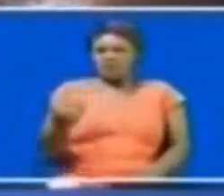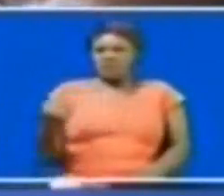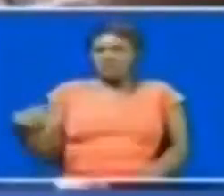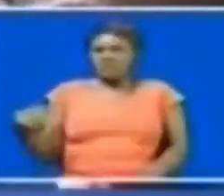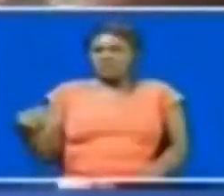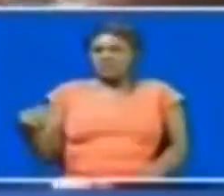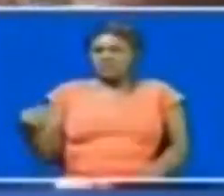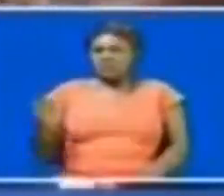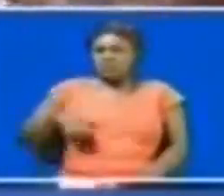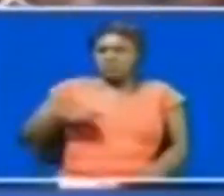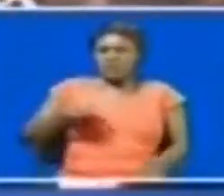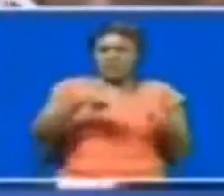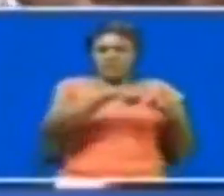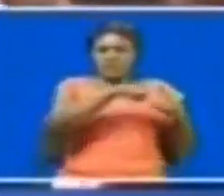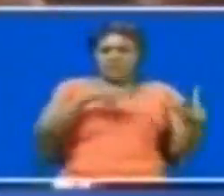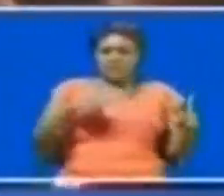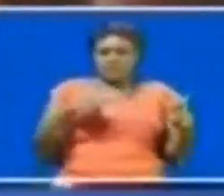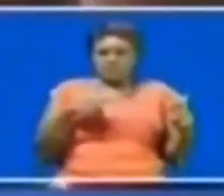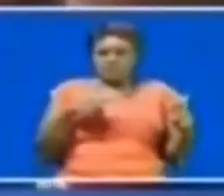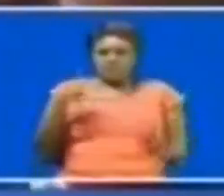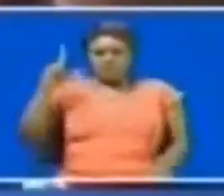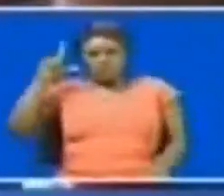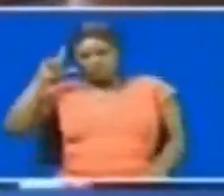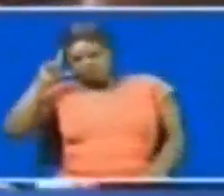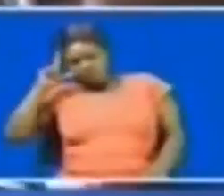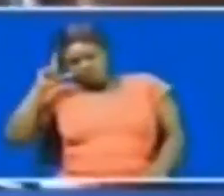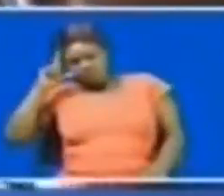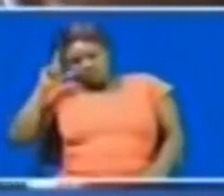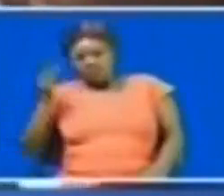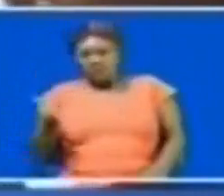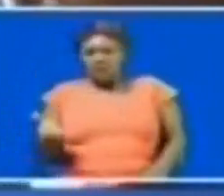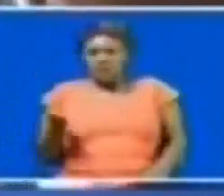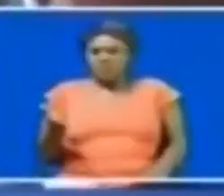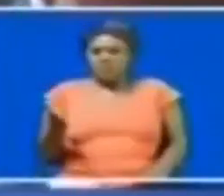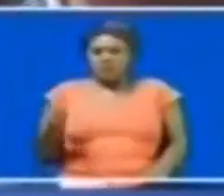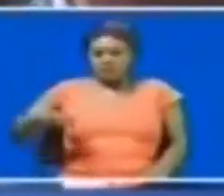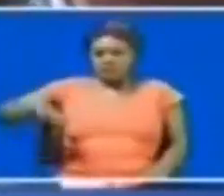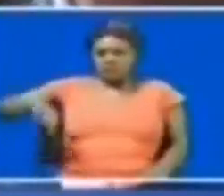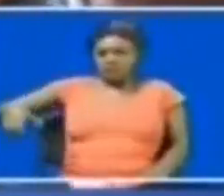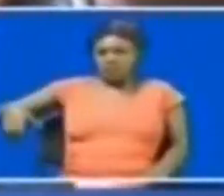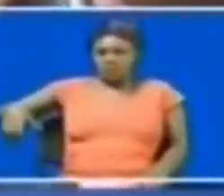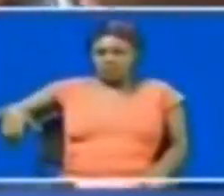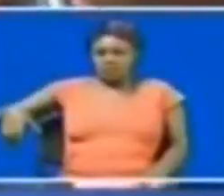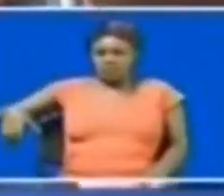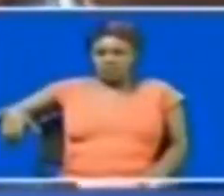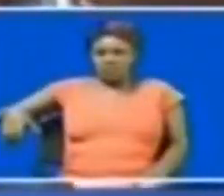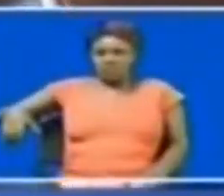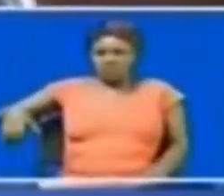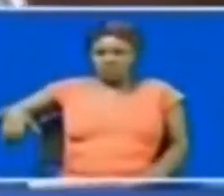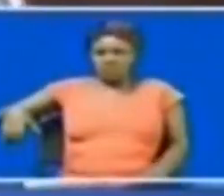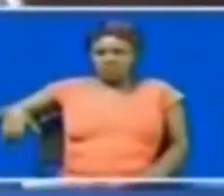ambaye ameuawa, mwanamke ameuawa katika lonji hapa Mwingi town, Maboko area.